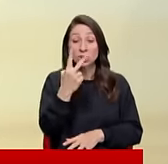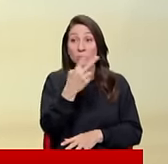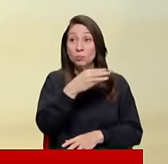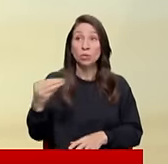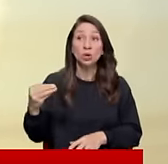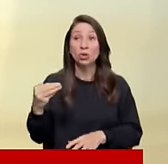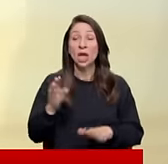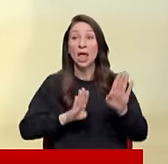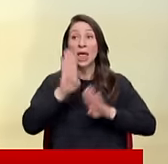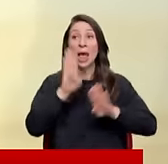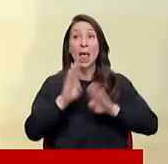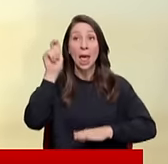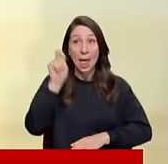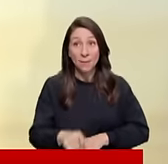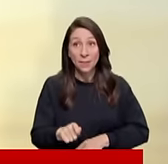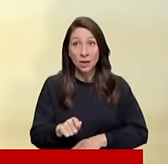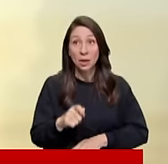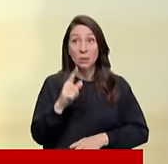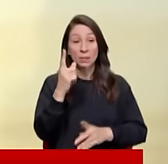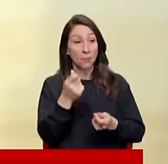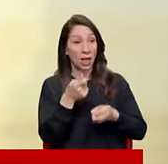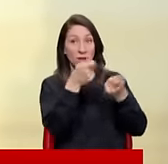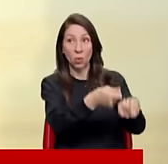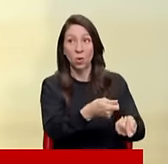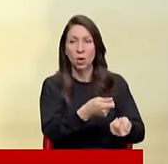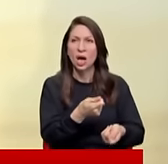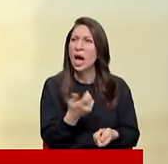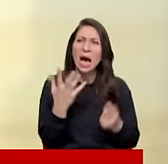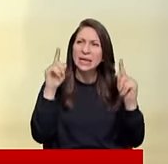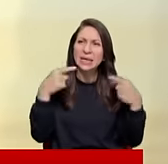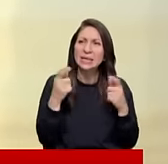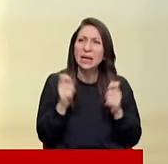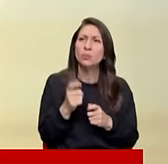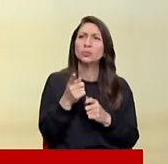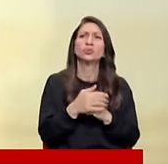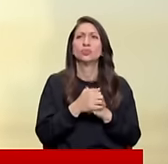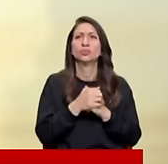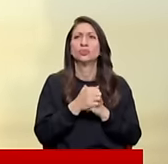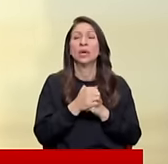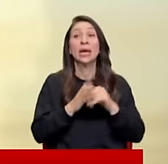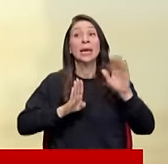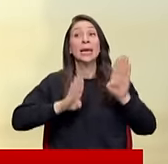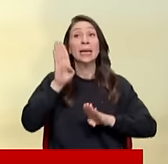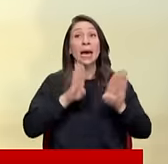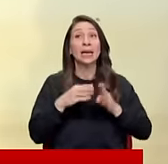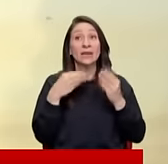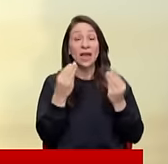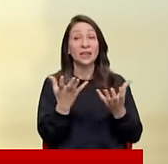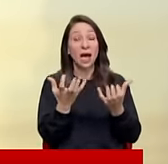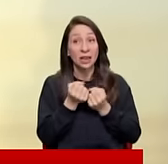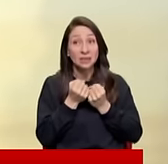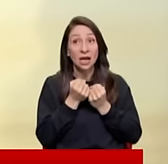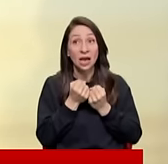milyon liralık ihale yapıp birilerine veriyor. Hangi yetkiyle yapıyorsun? İhaleyi veren de alan